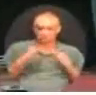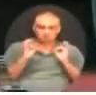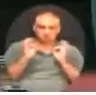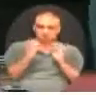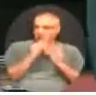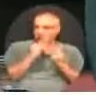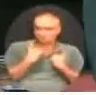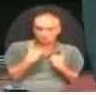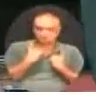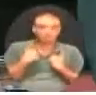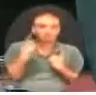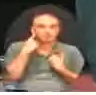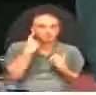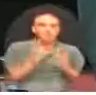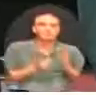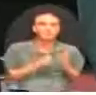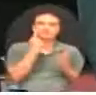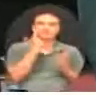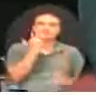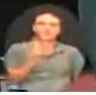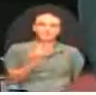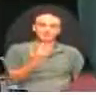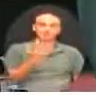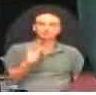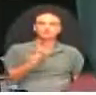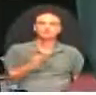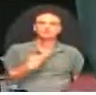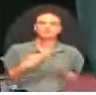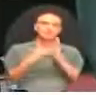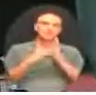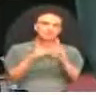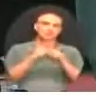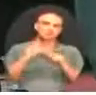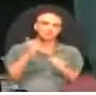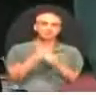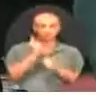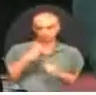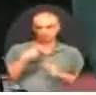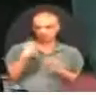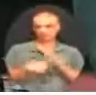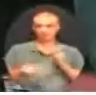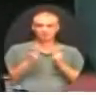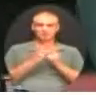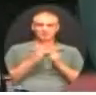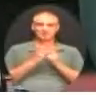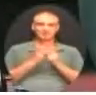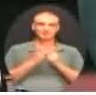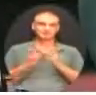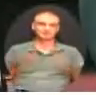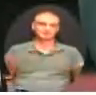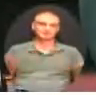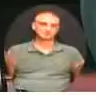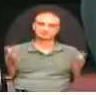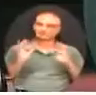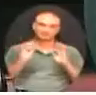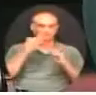איתי, לא דיברו איתי, שמעתי על זה פעם ראשונה, מתי? כשקיבלתי מייל, כמו כל העובדים, שאני יכולה לקנות כרטיסים.